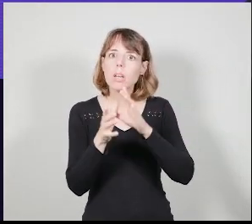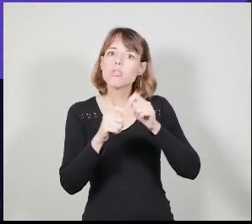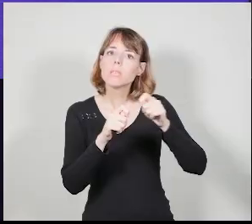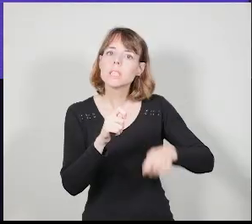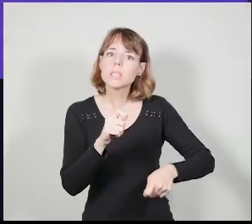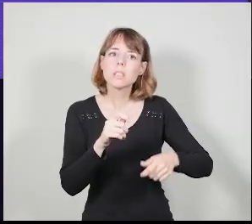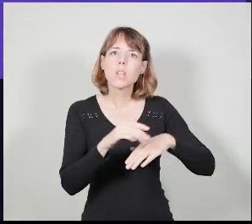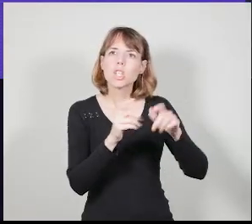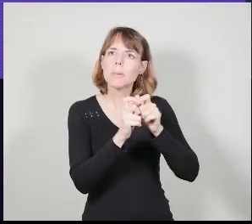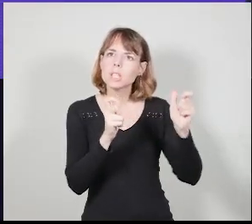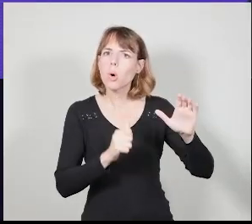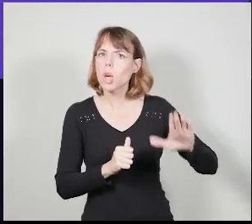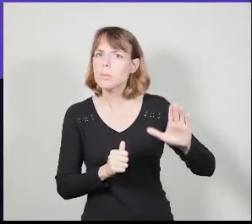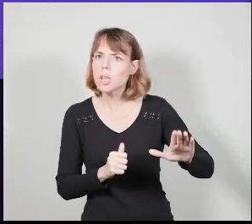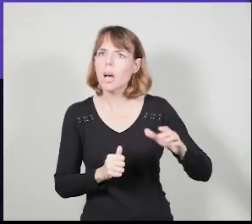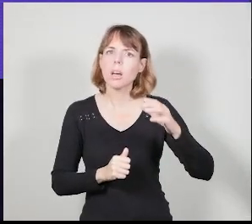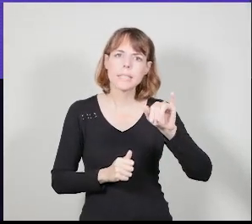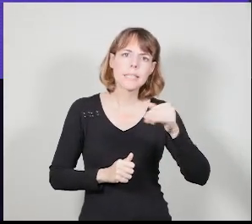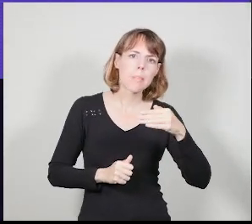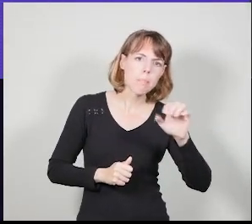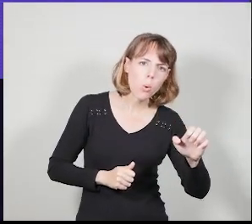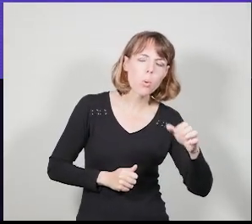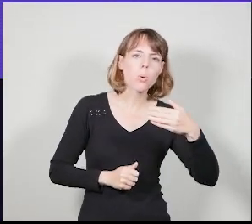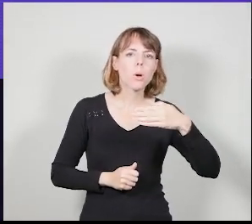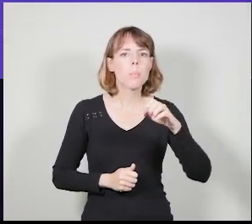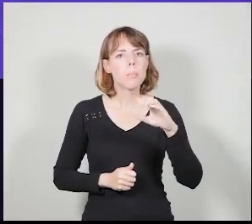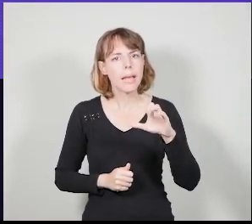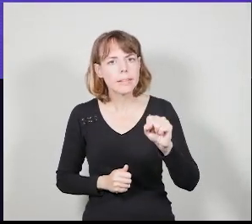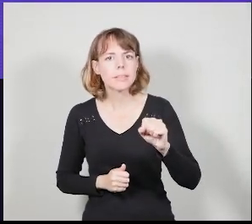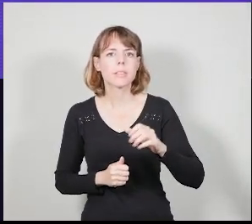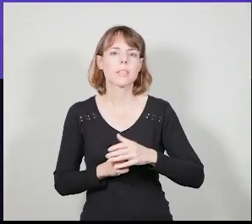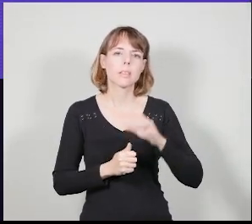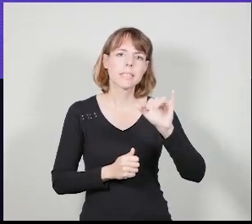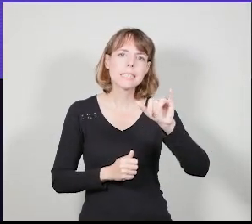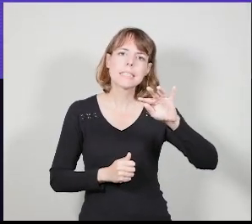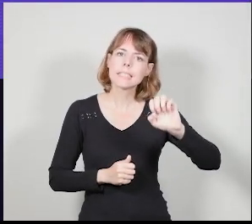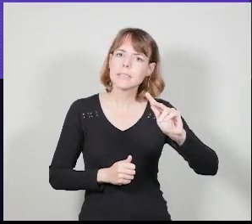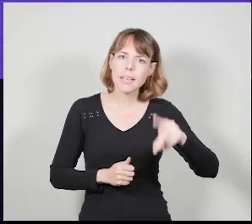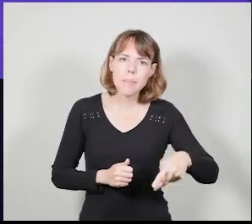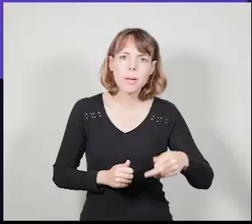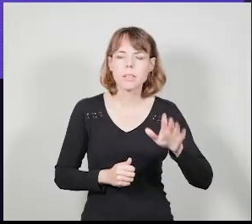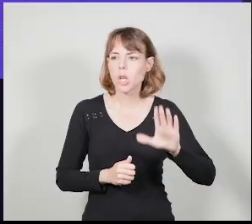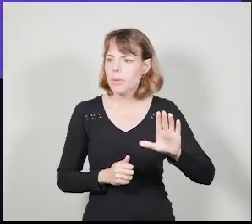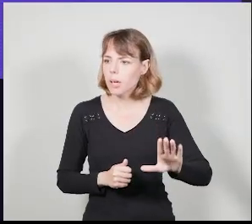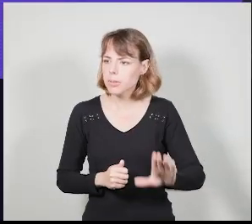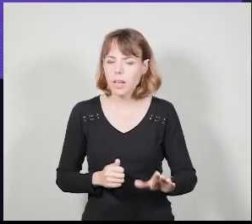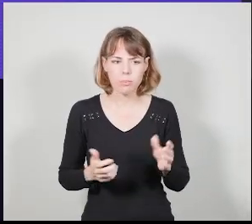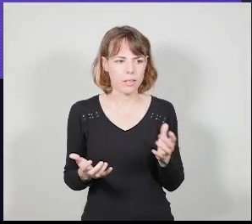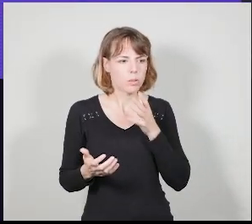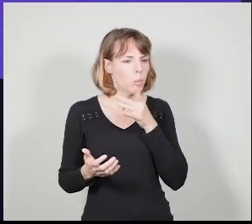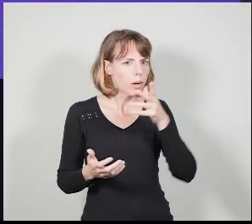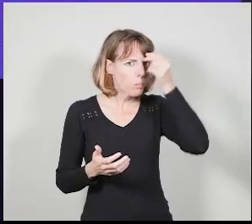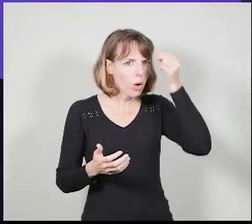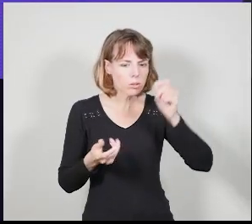des établissements IME, MEC, CITEP, etc., on ne prendra pas la mesure des changements